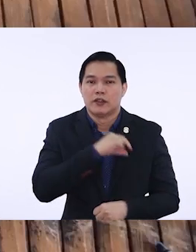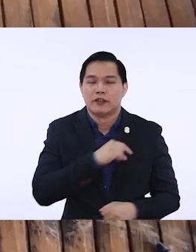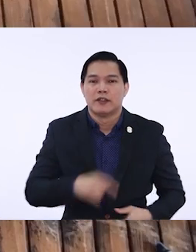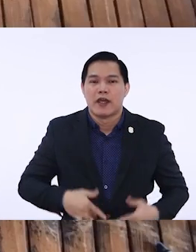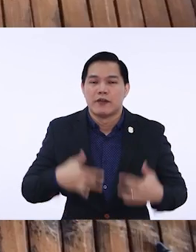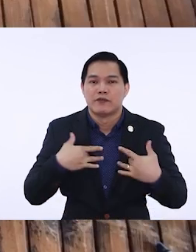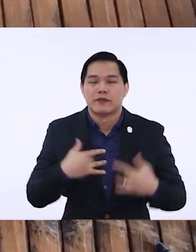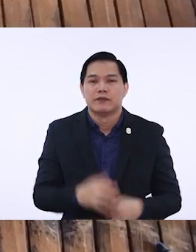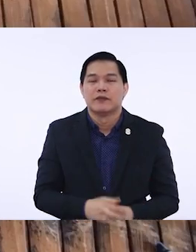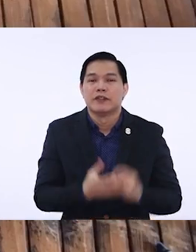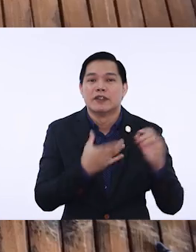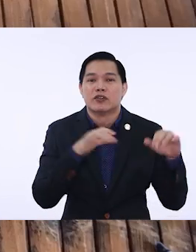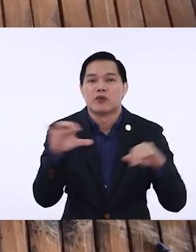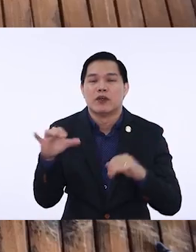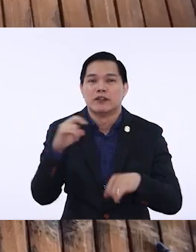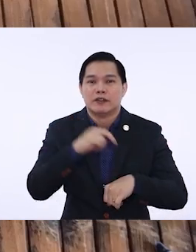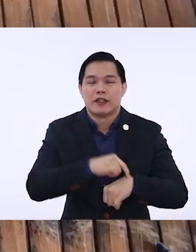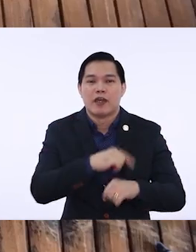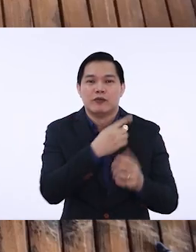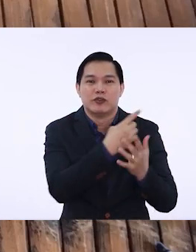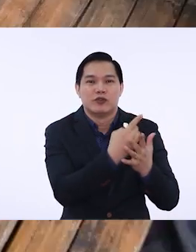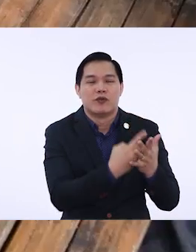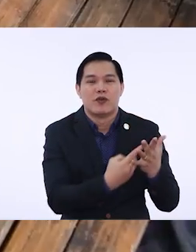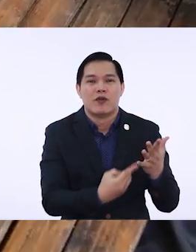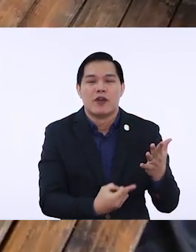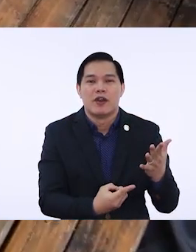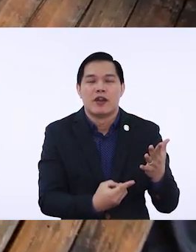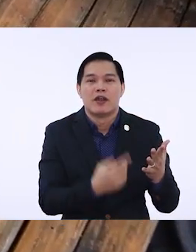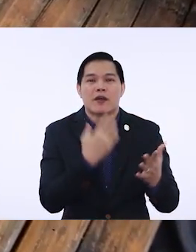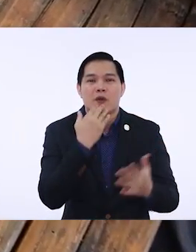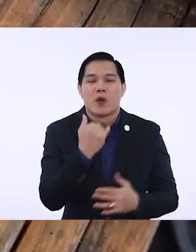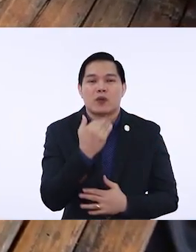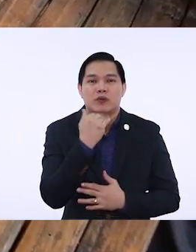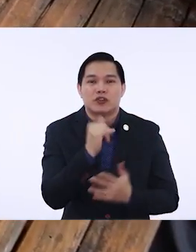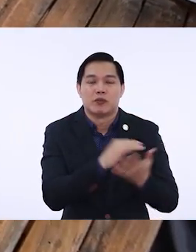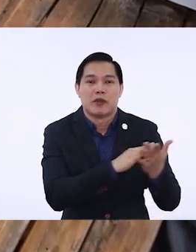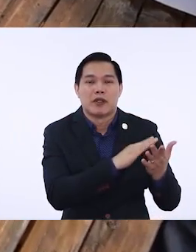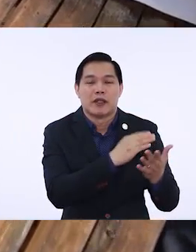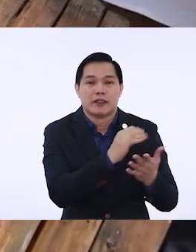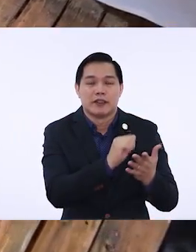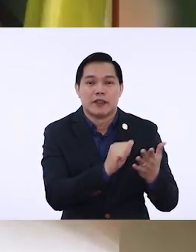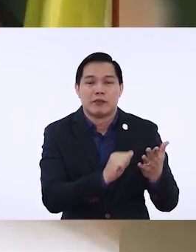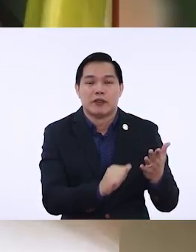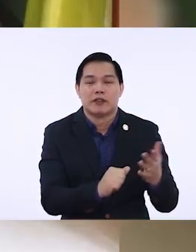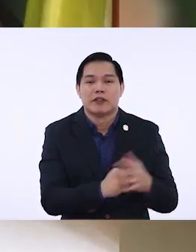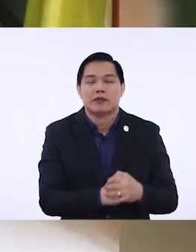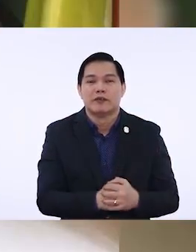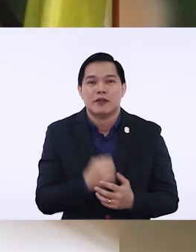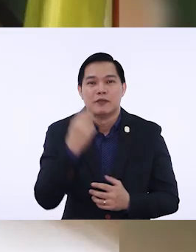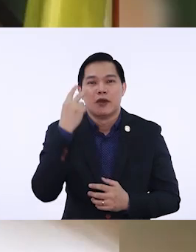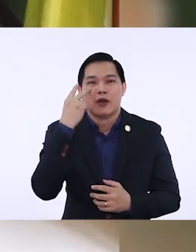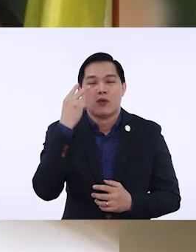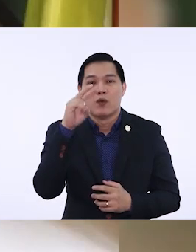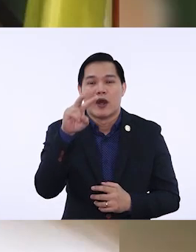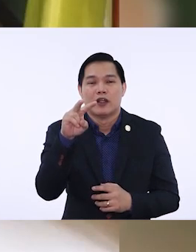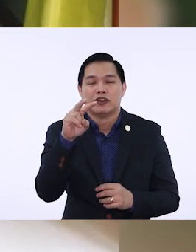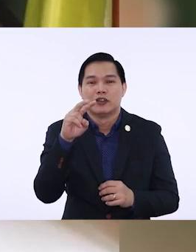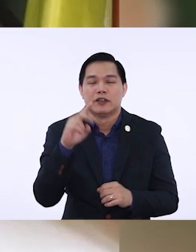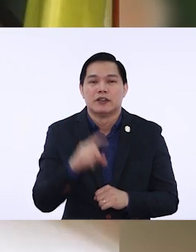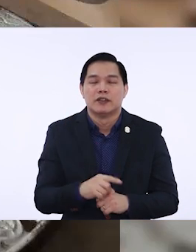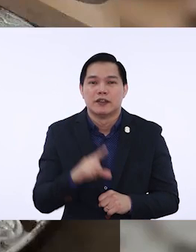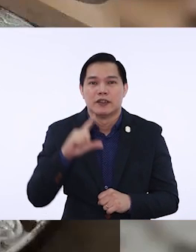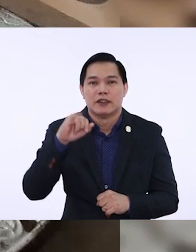life. Nagsagawa rin ng time to draw activity, coloring activity, at panonood ng Little Juan's playlist